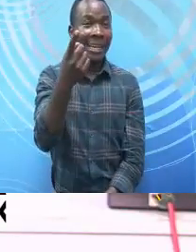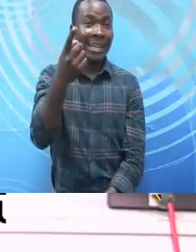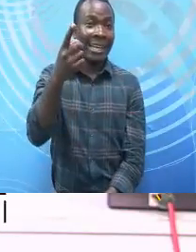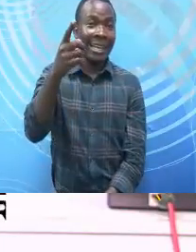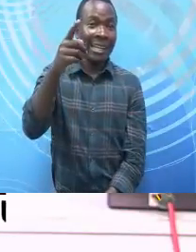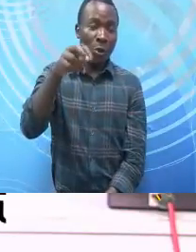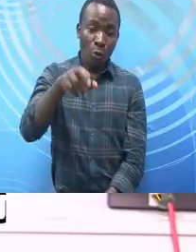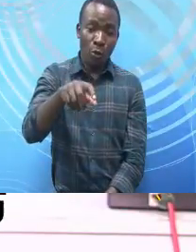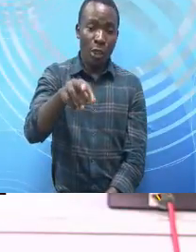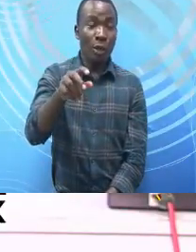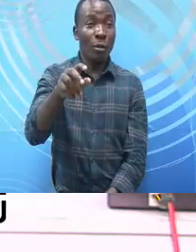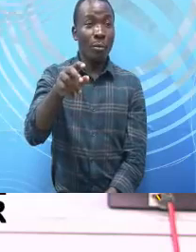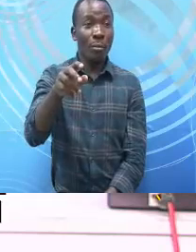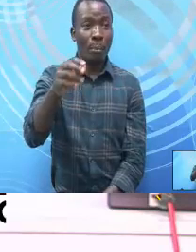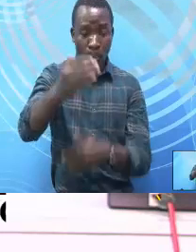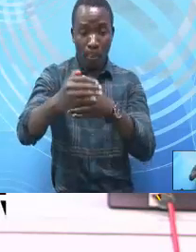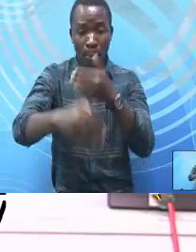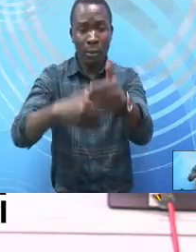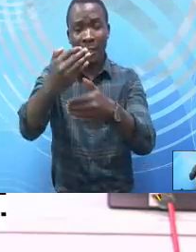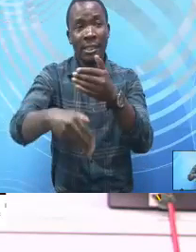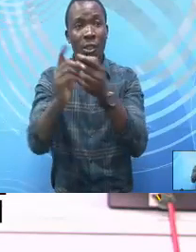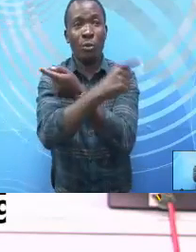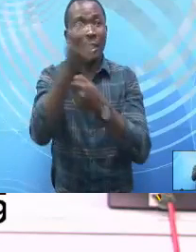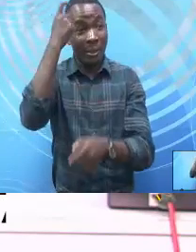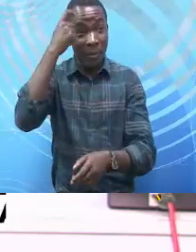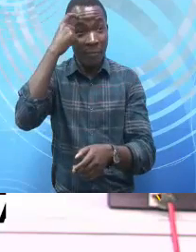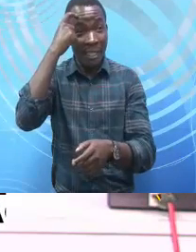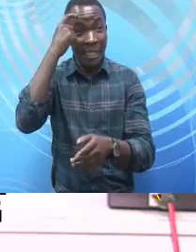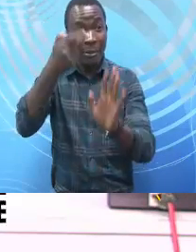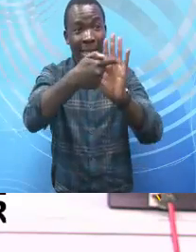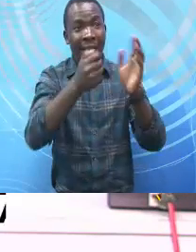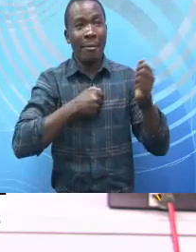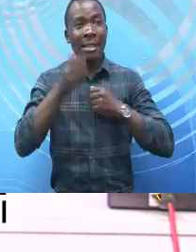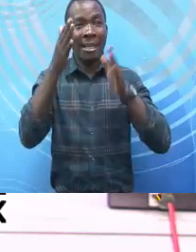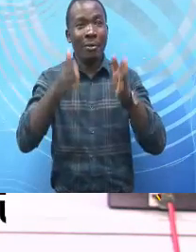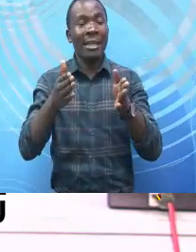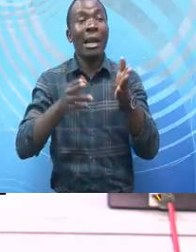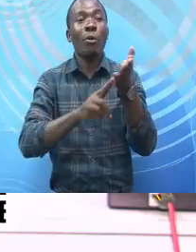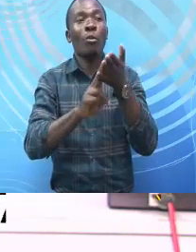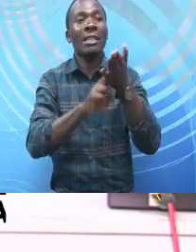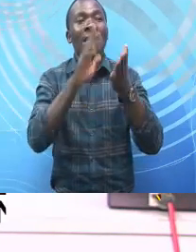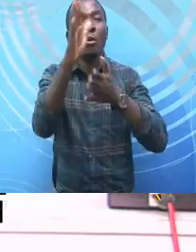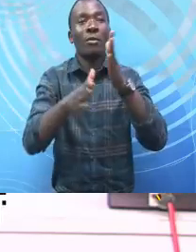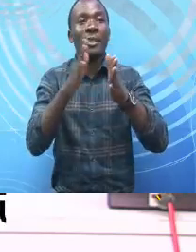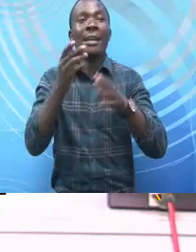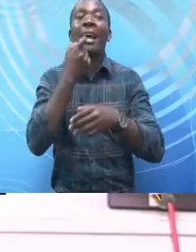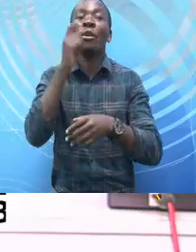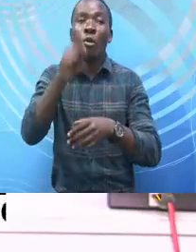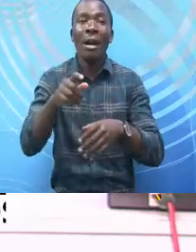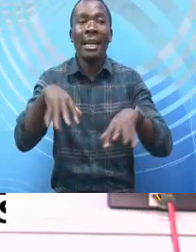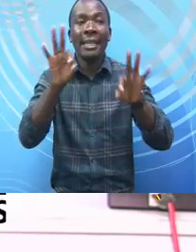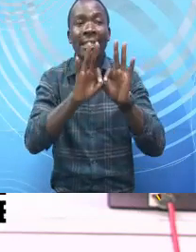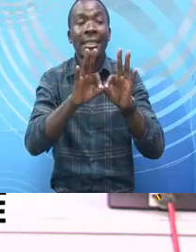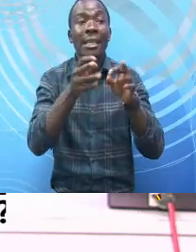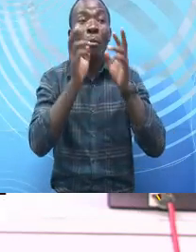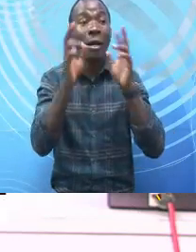guhindura imyumvire kwereka abanyarwanda ko gukoresha ururimi rw'amarenga mu buzima bwose ari ngombwa kandi ari ingenzi uyu munsi mubona bihagaze